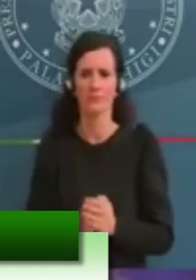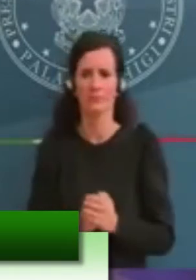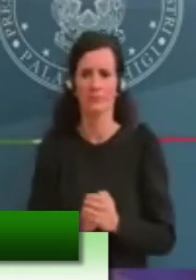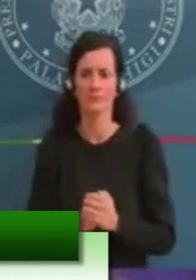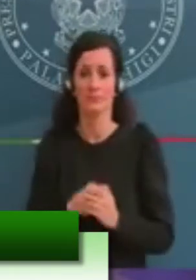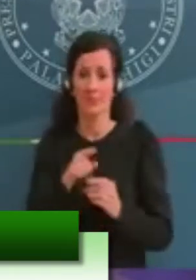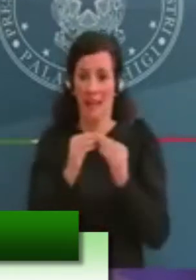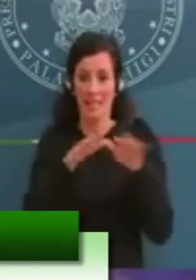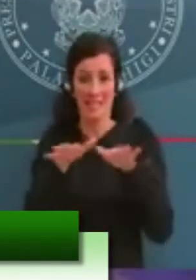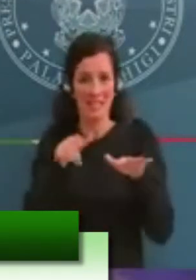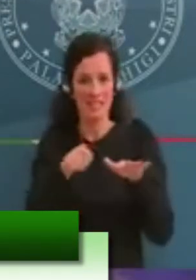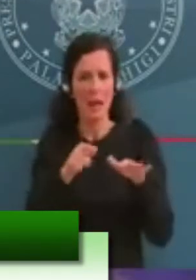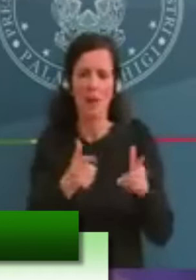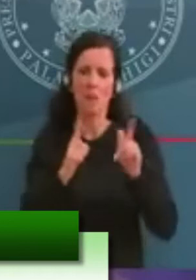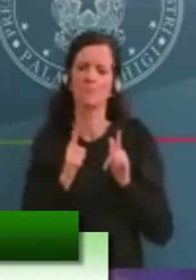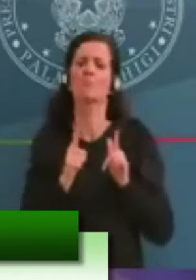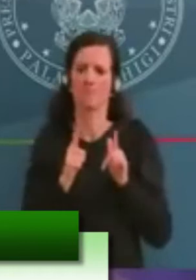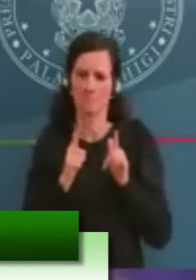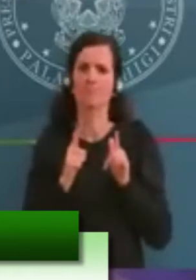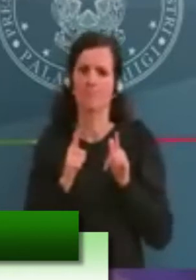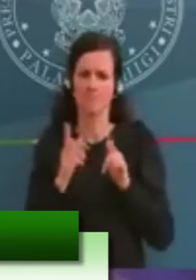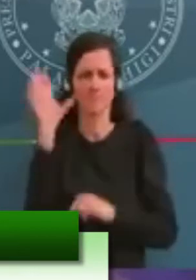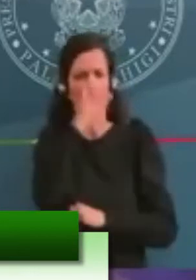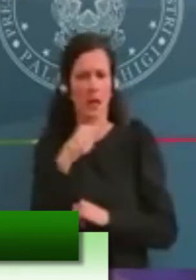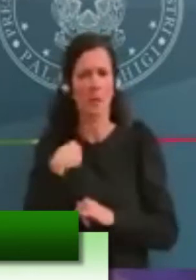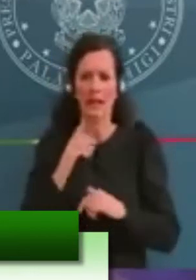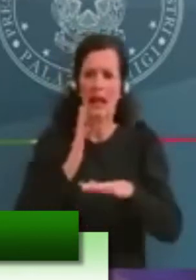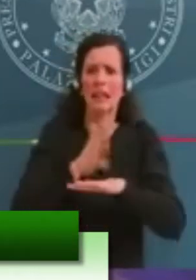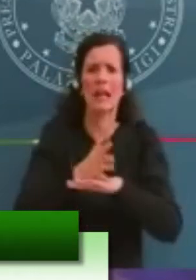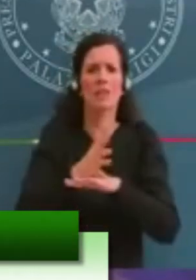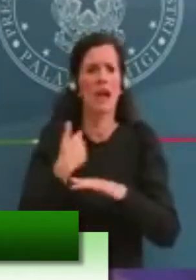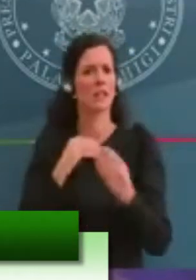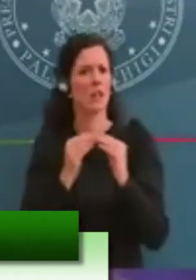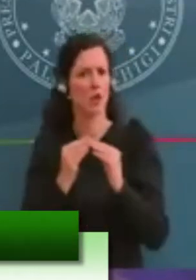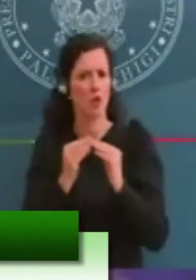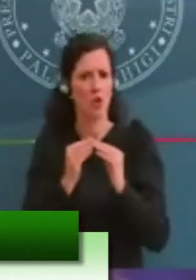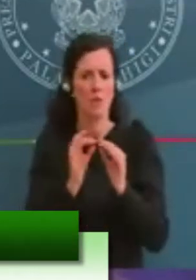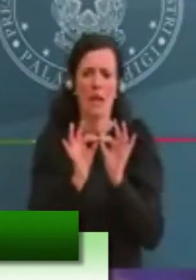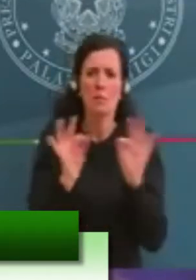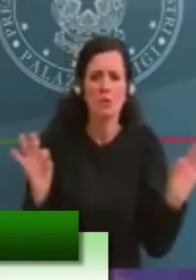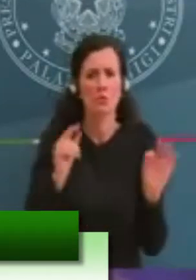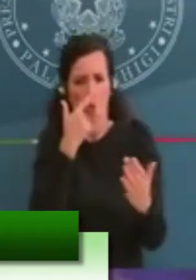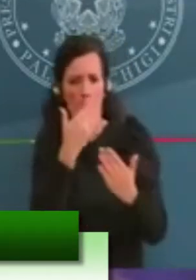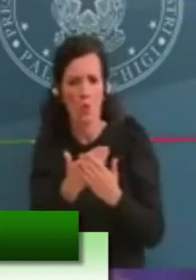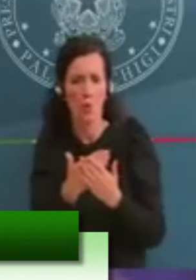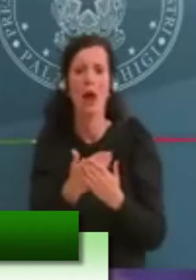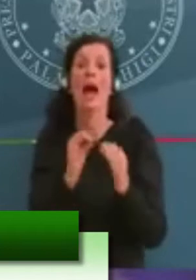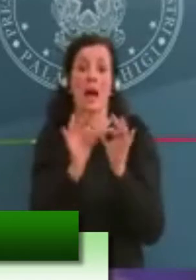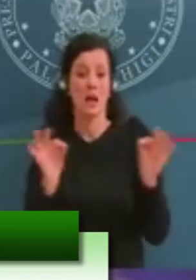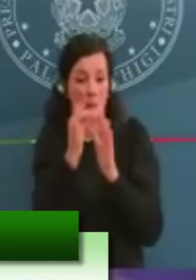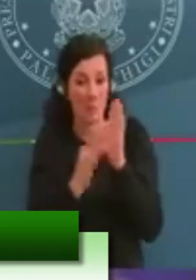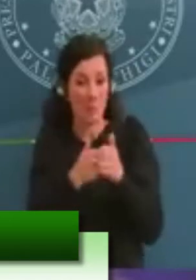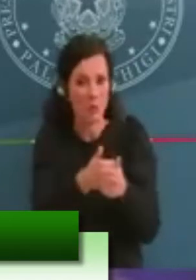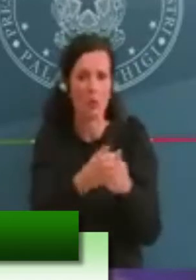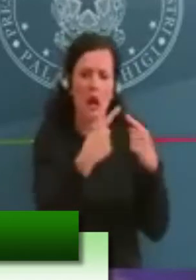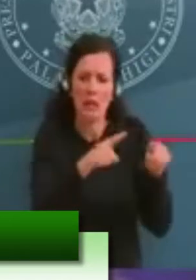differenziate su base territoriale insomma le misure che adottiamo sono adeguate e proporzionate al